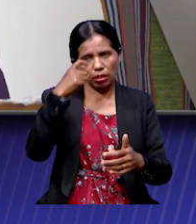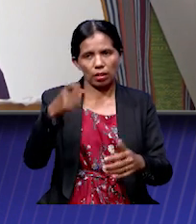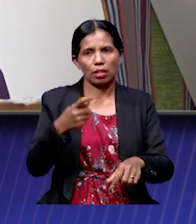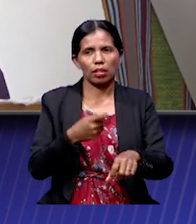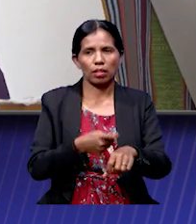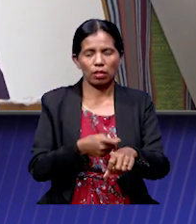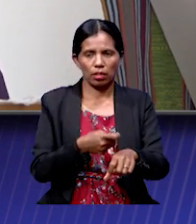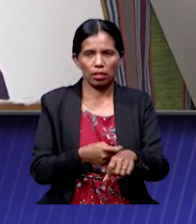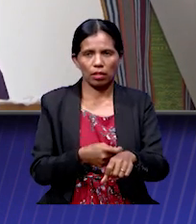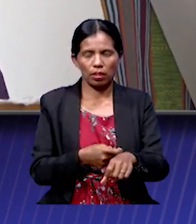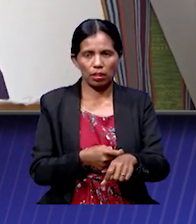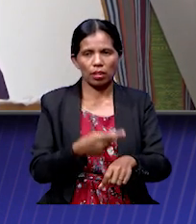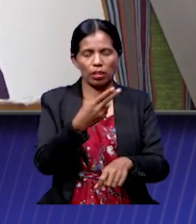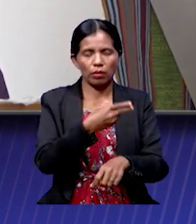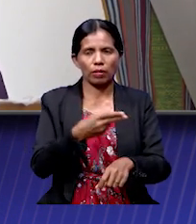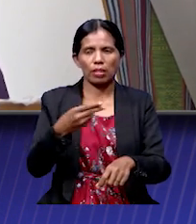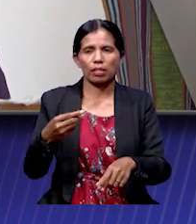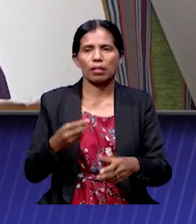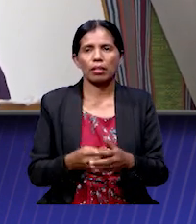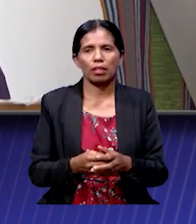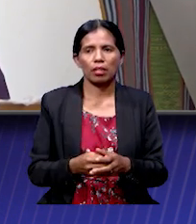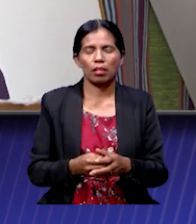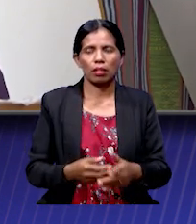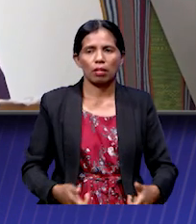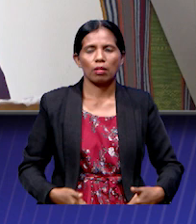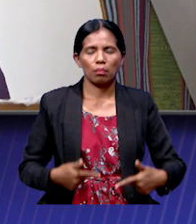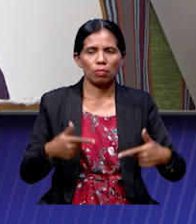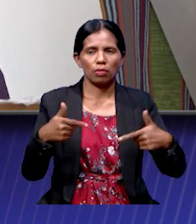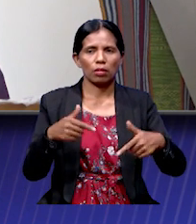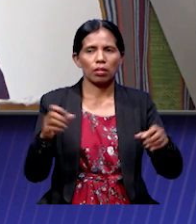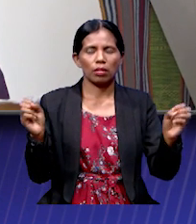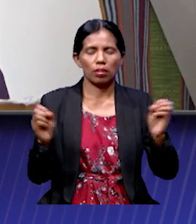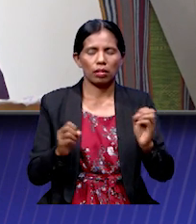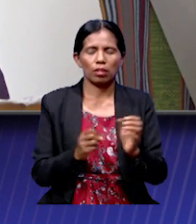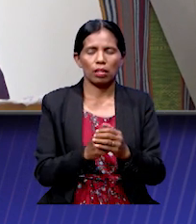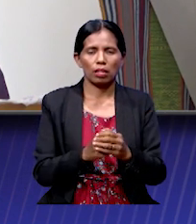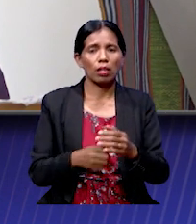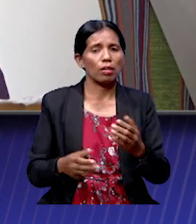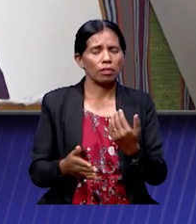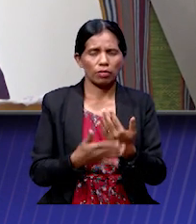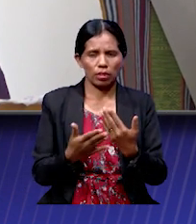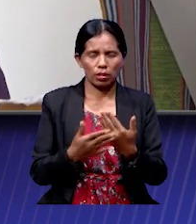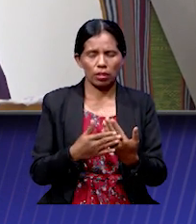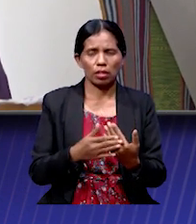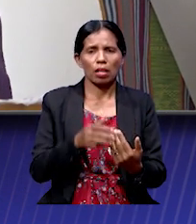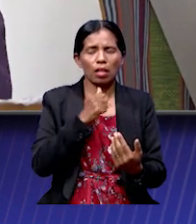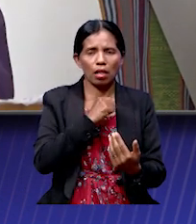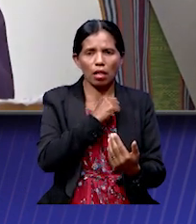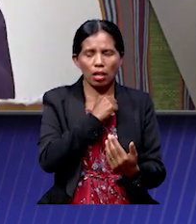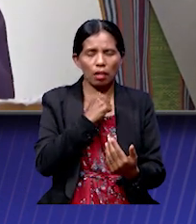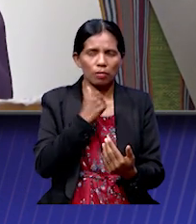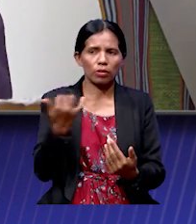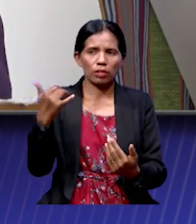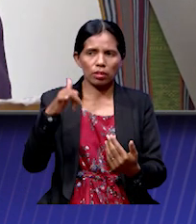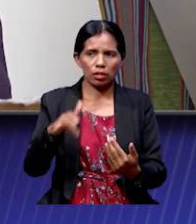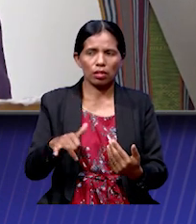tempo invasão indonesiana, moris la fácil. Abu Martins Sira, mai tem que halai